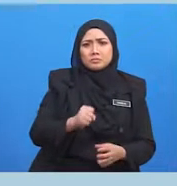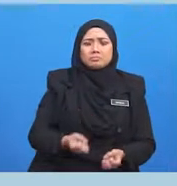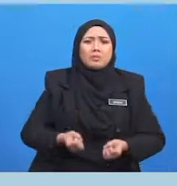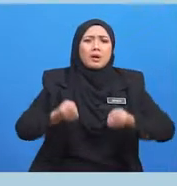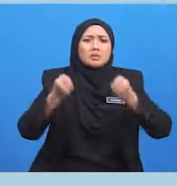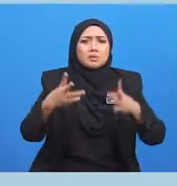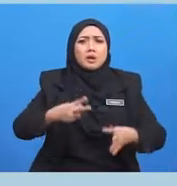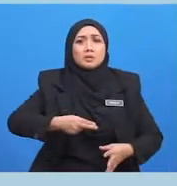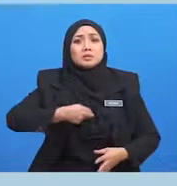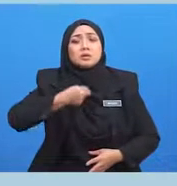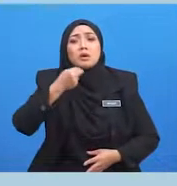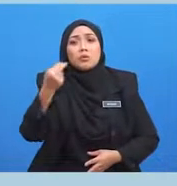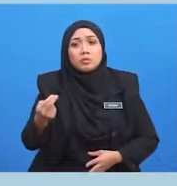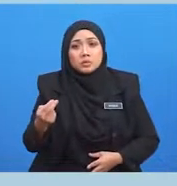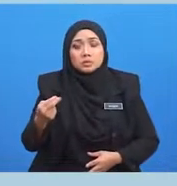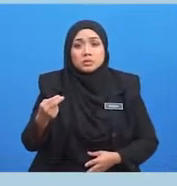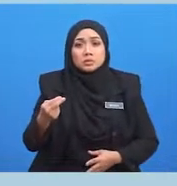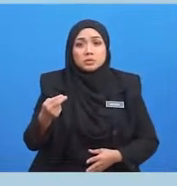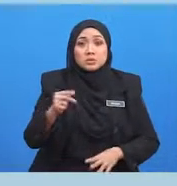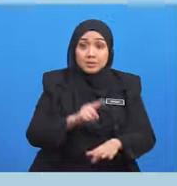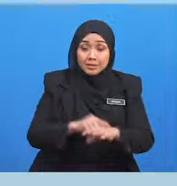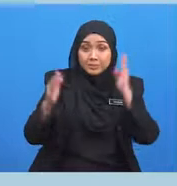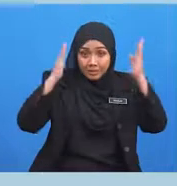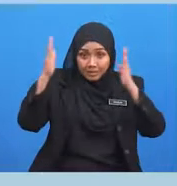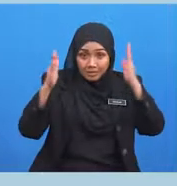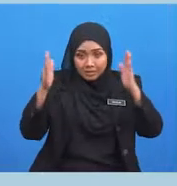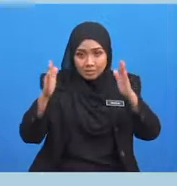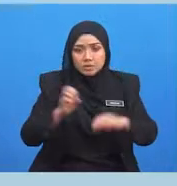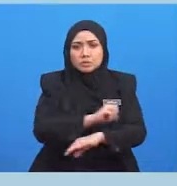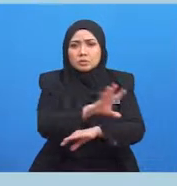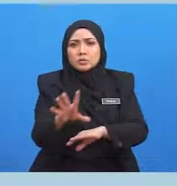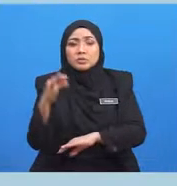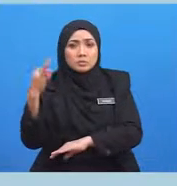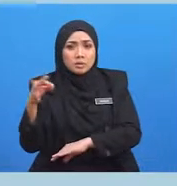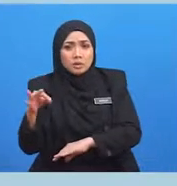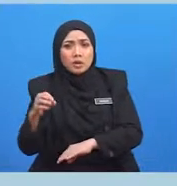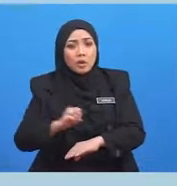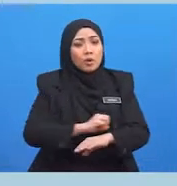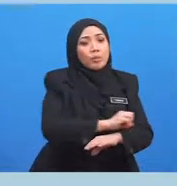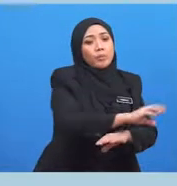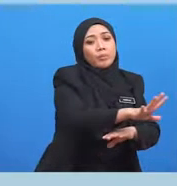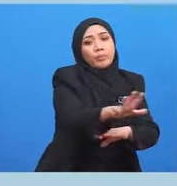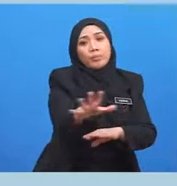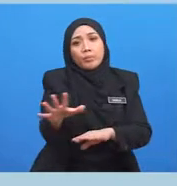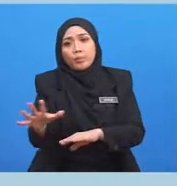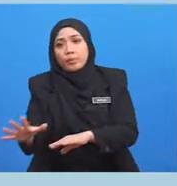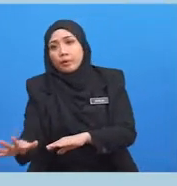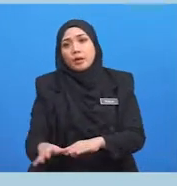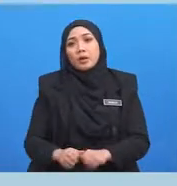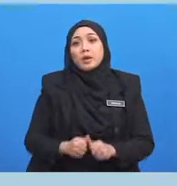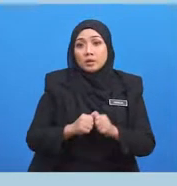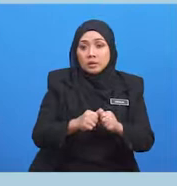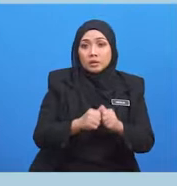seluruh dunia. COVID-19 diketahui disebarkan melalui penyedutan